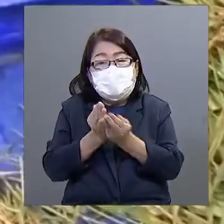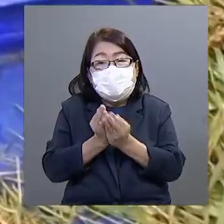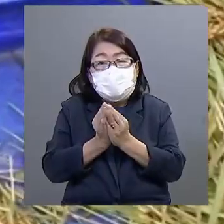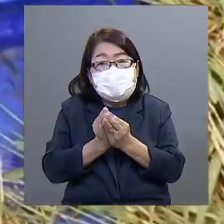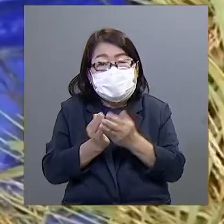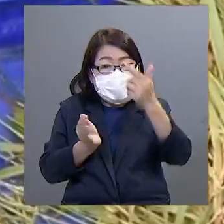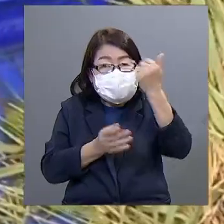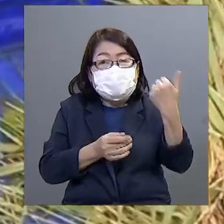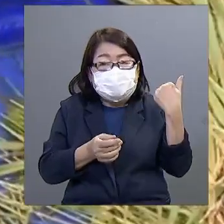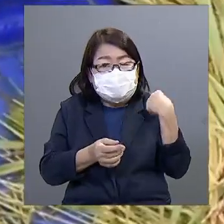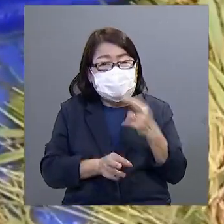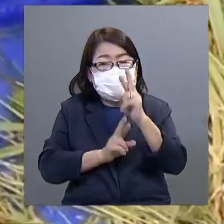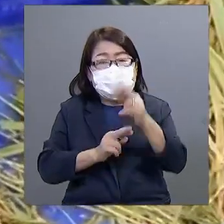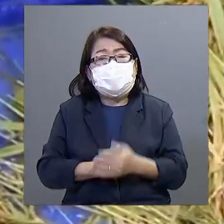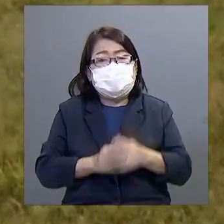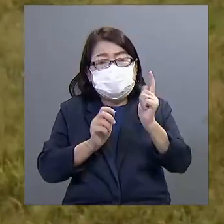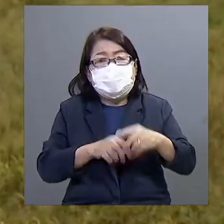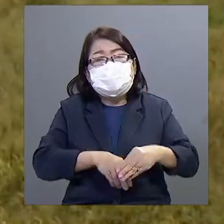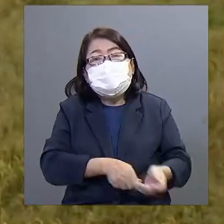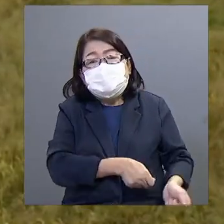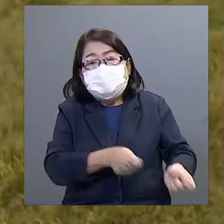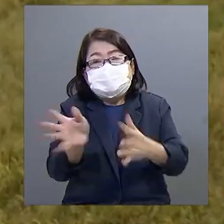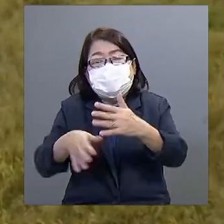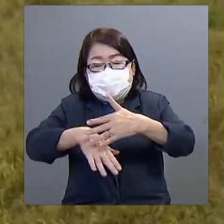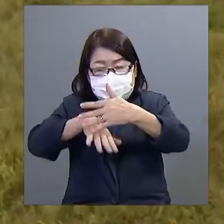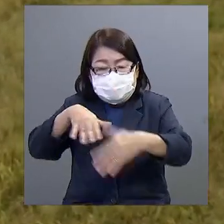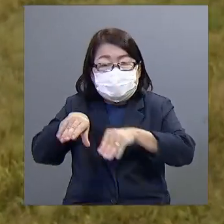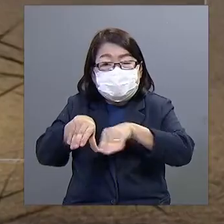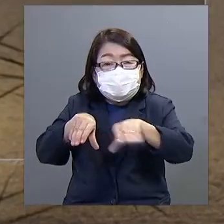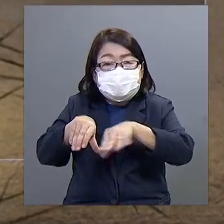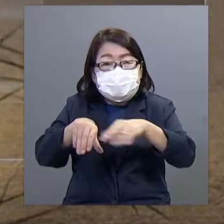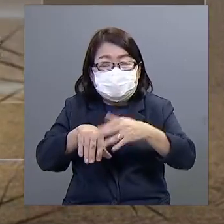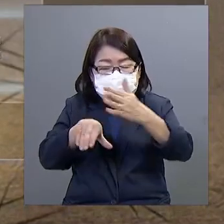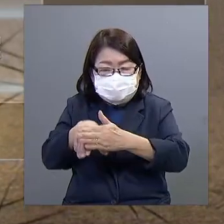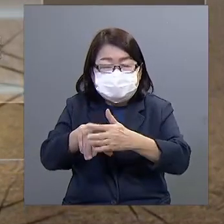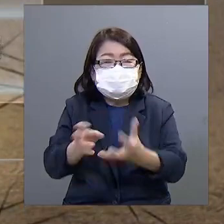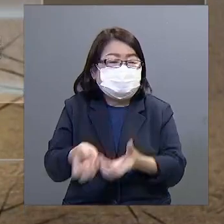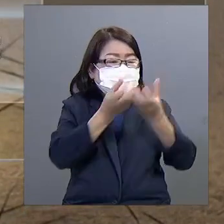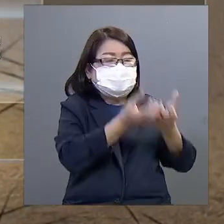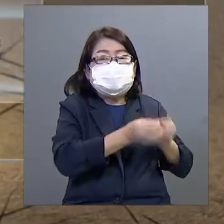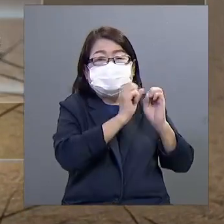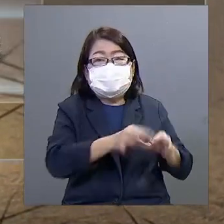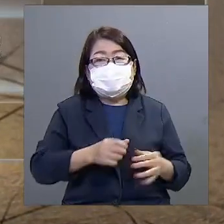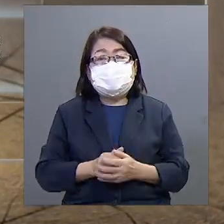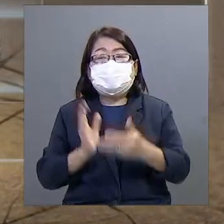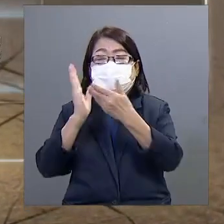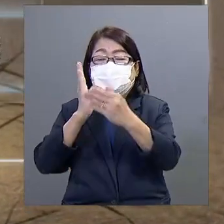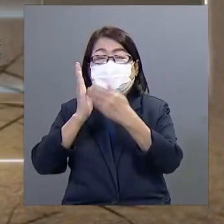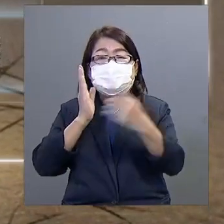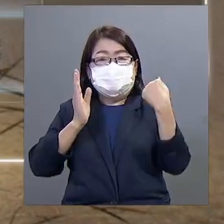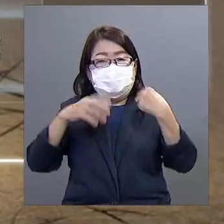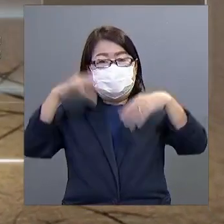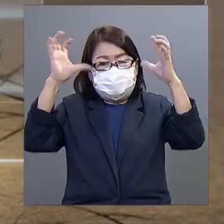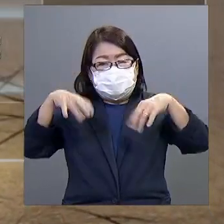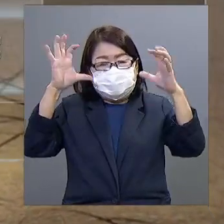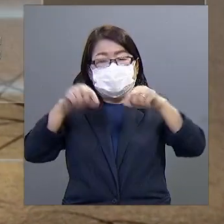โดยใหใช้ตาขายดักจากปริเวณทางน้ำไลเข้านาจากน้ำนไปทำลายค่ะภาคตะวออกเชิงเหนือจะมีฝนฟ้าขนอง 60-70